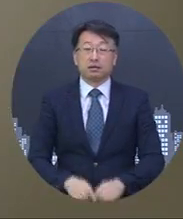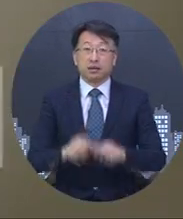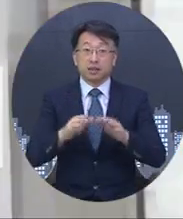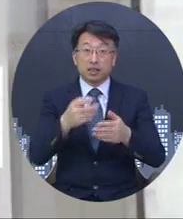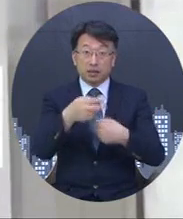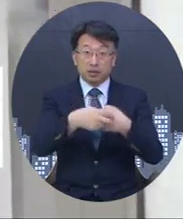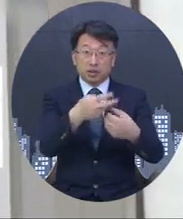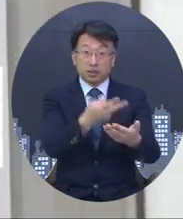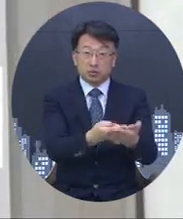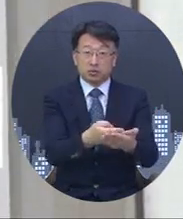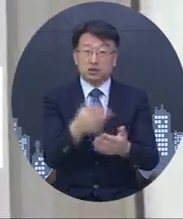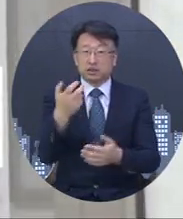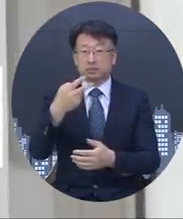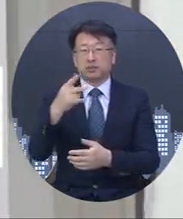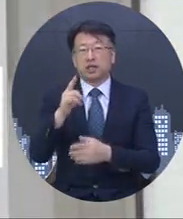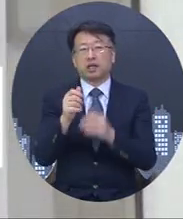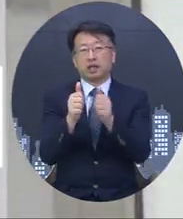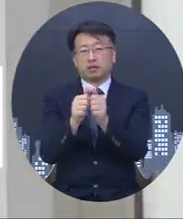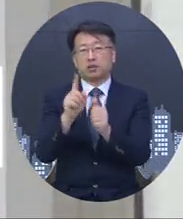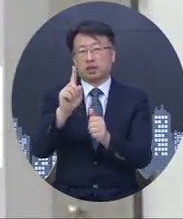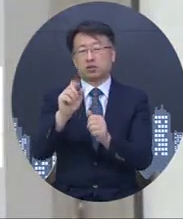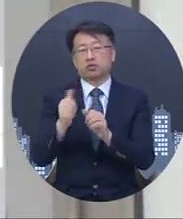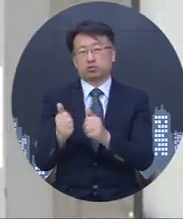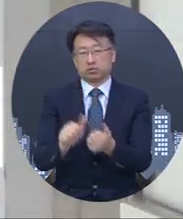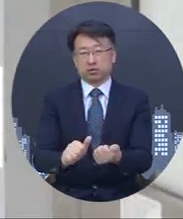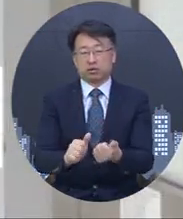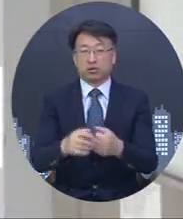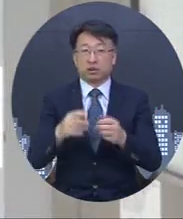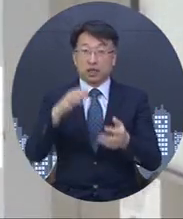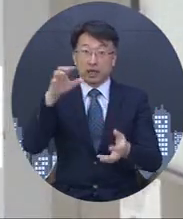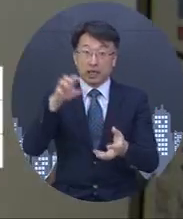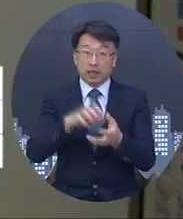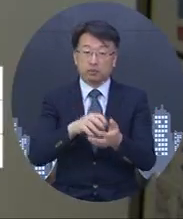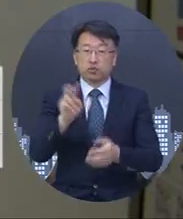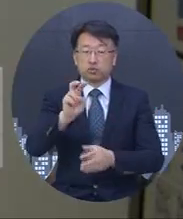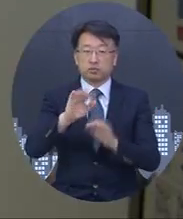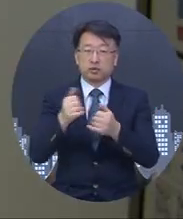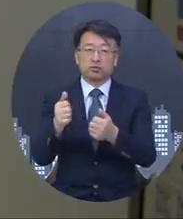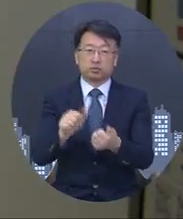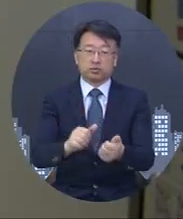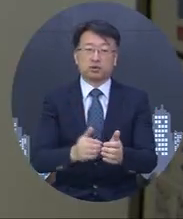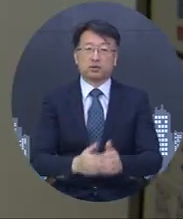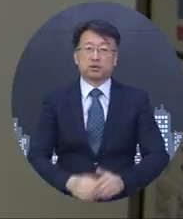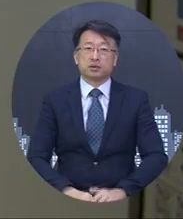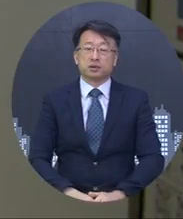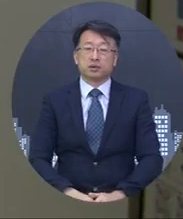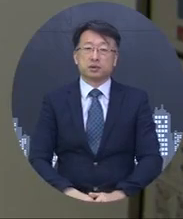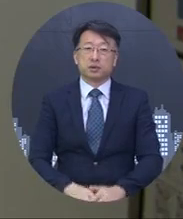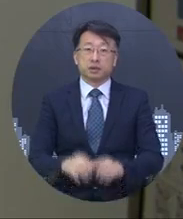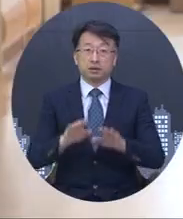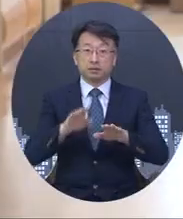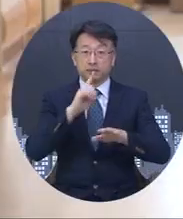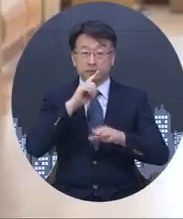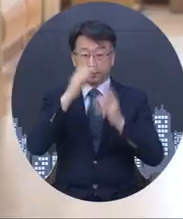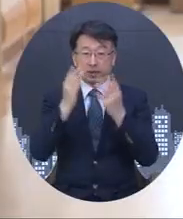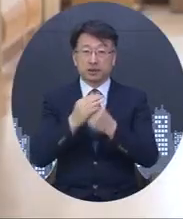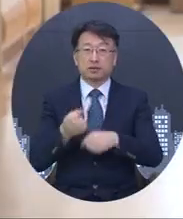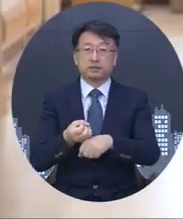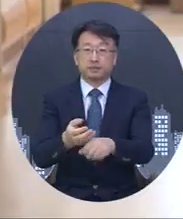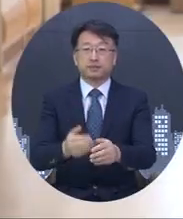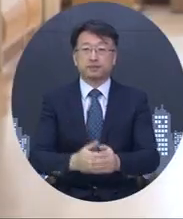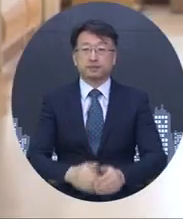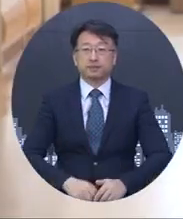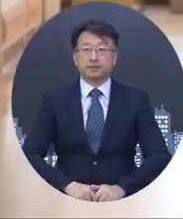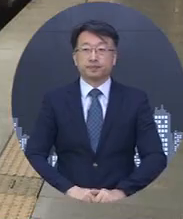치료 중이던 70대 남성이 숨지면서 경남의 사망자는 20명으로 늘었습니다. MBC 뉴스